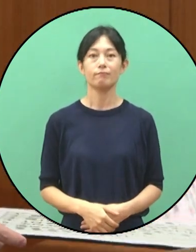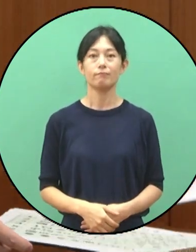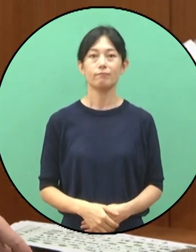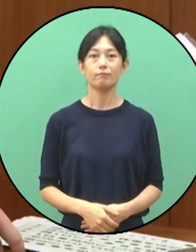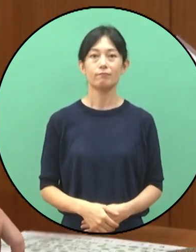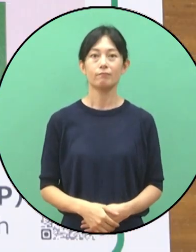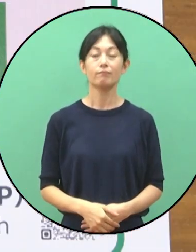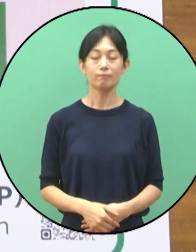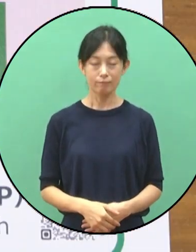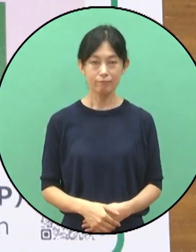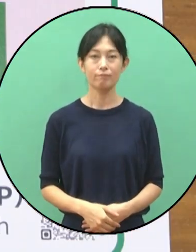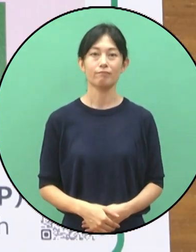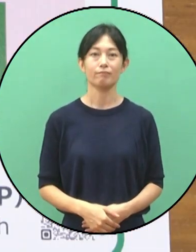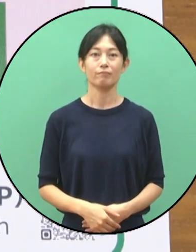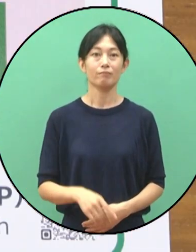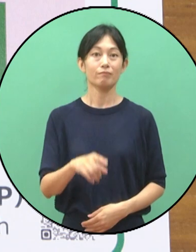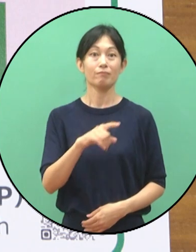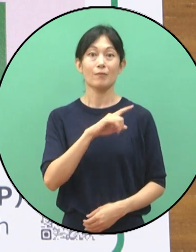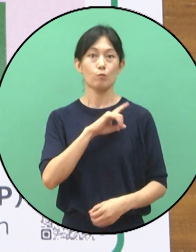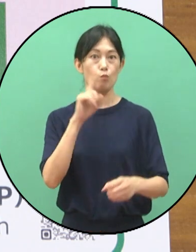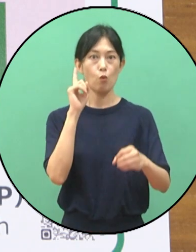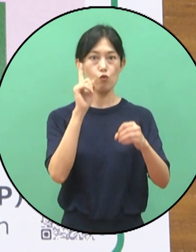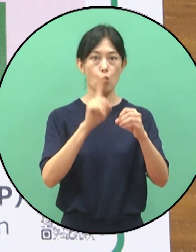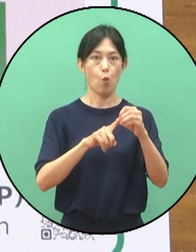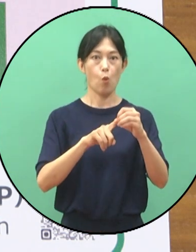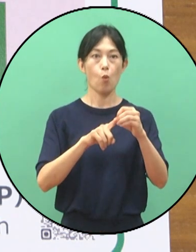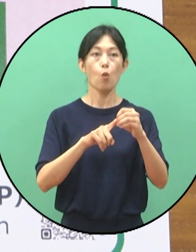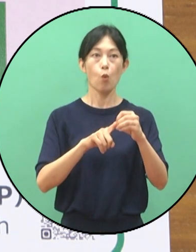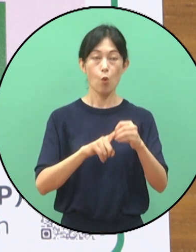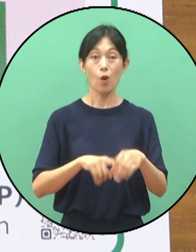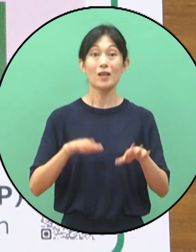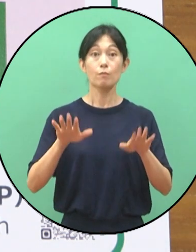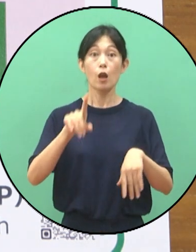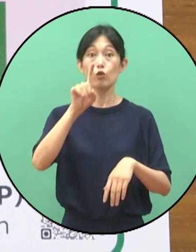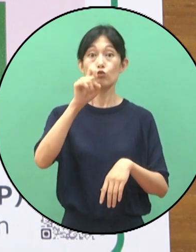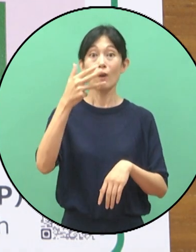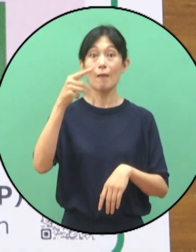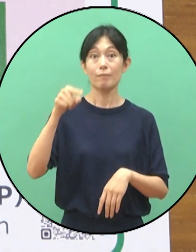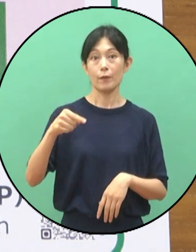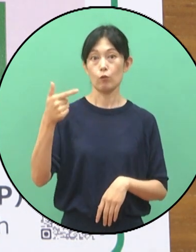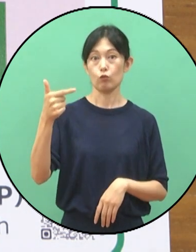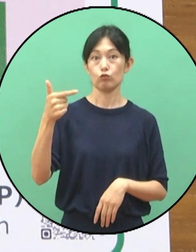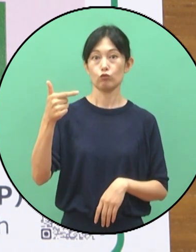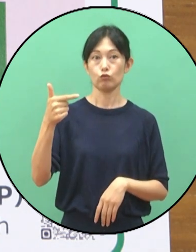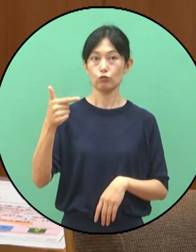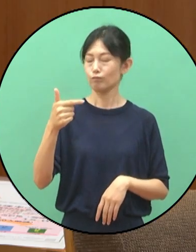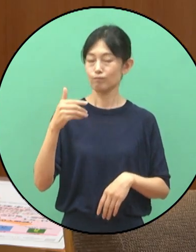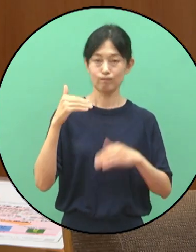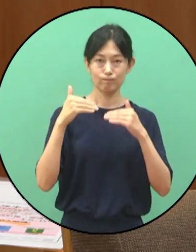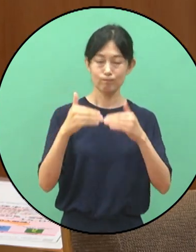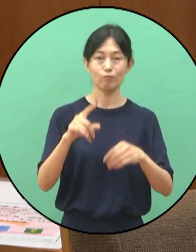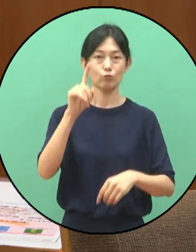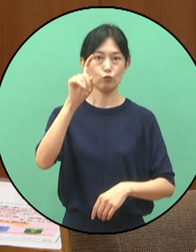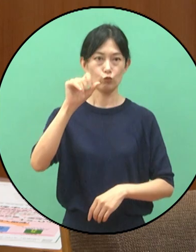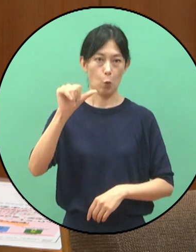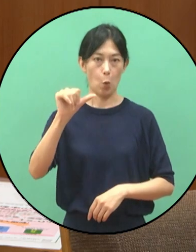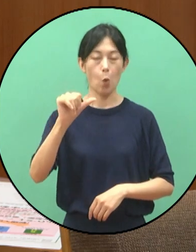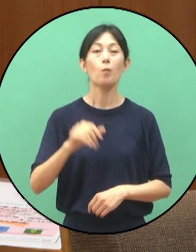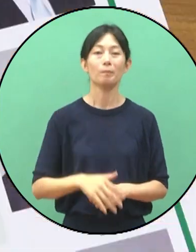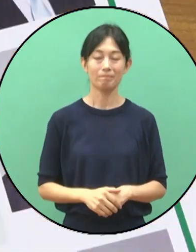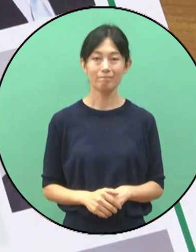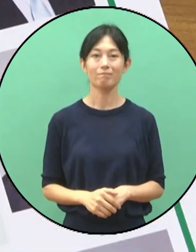してはですね、はい、まず目標を今 18.6% なんですけど 15% まで落としましょうよ、社長、役